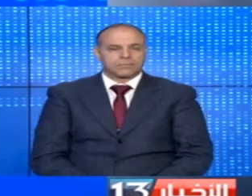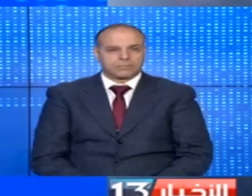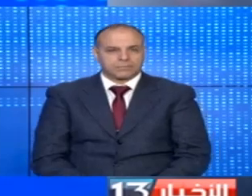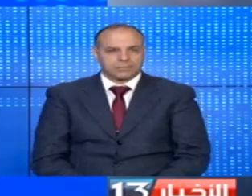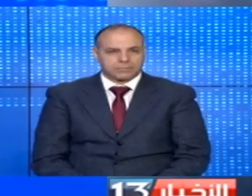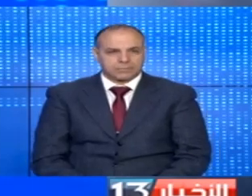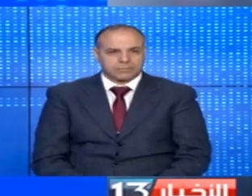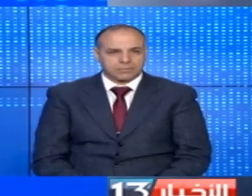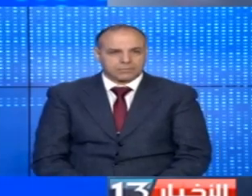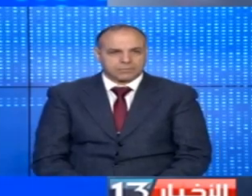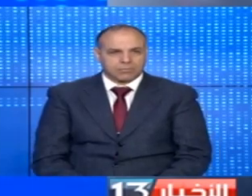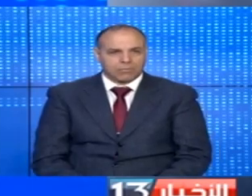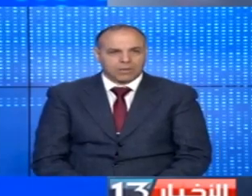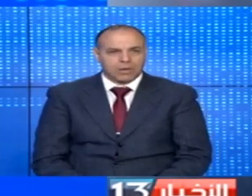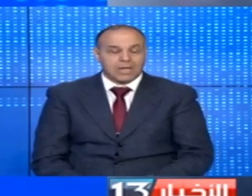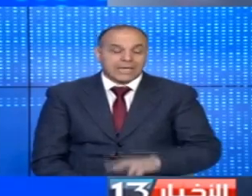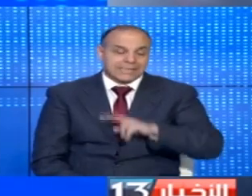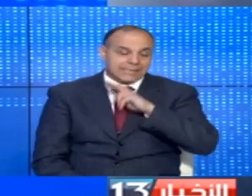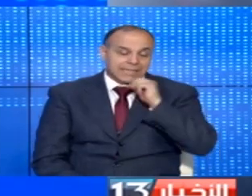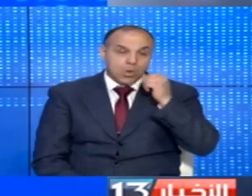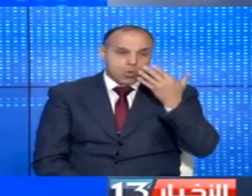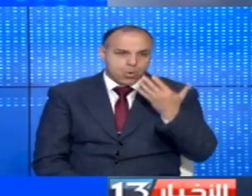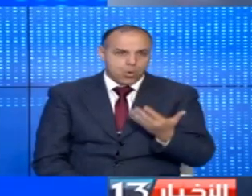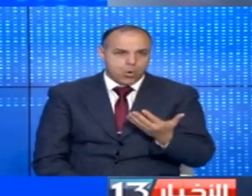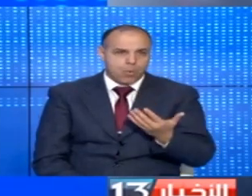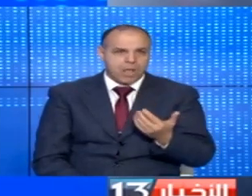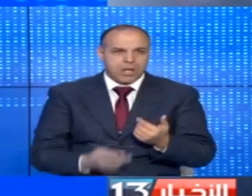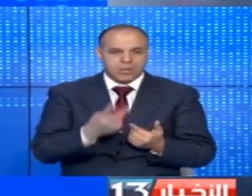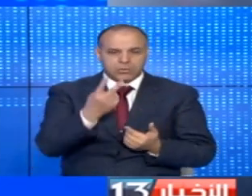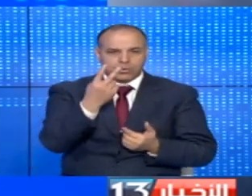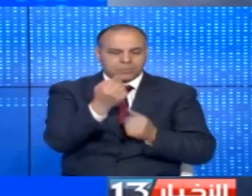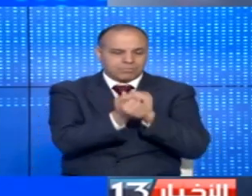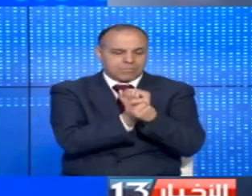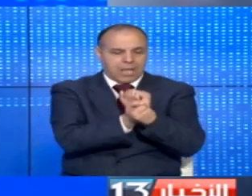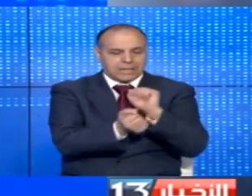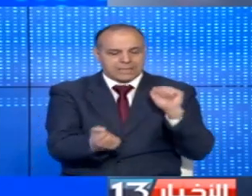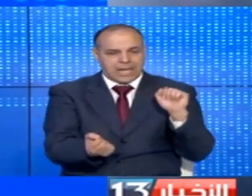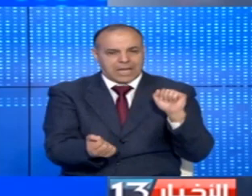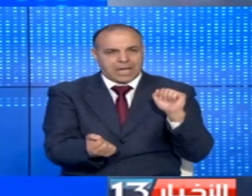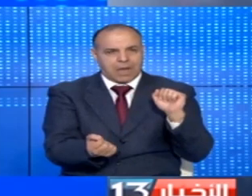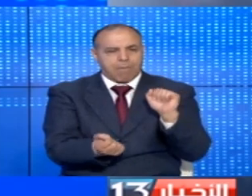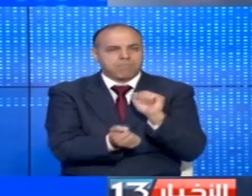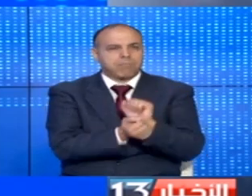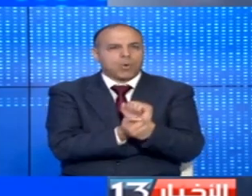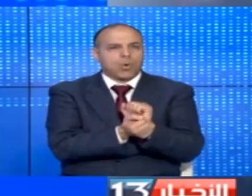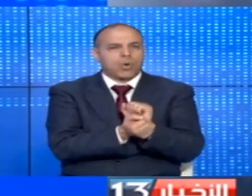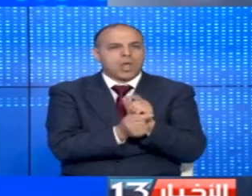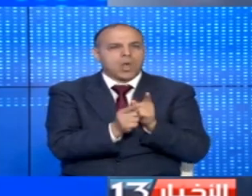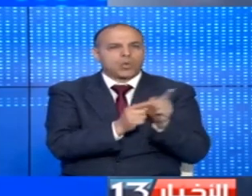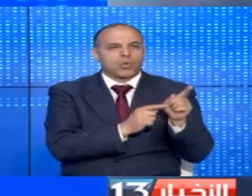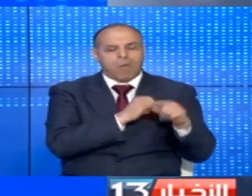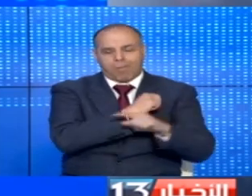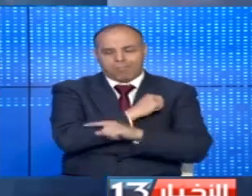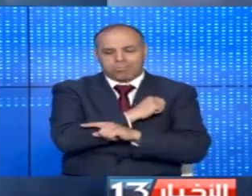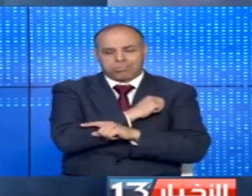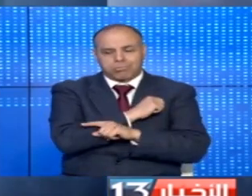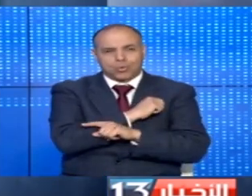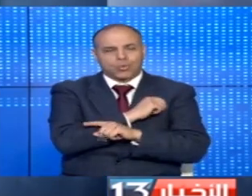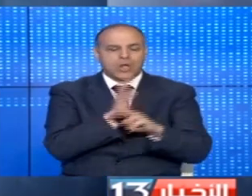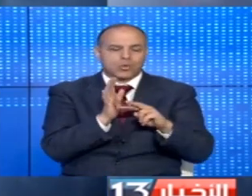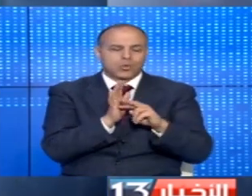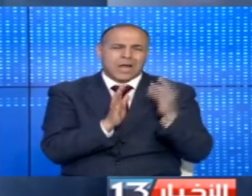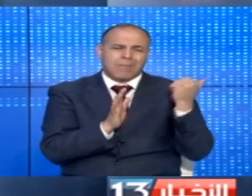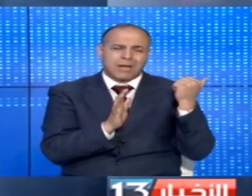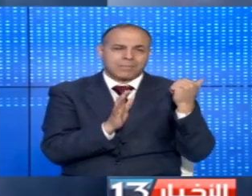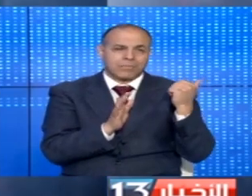اطلق المحتل الاسرائيلي اليوم صراح السجينين احدهما مسجون بتهمه التجسس لصالح سوريا